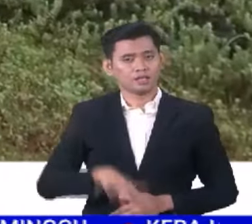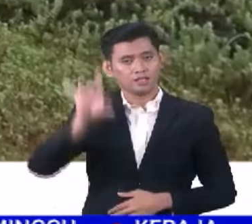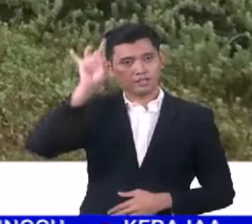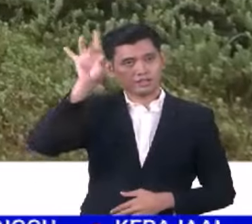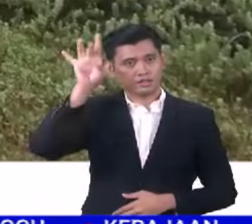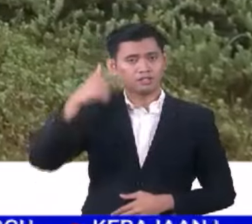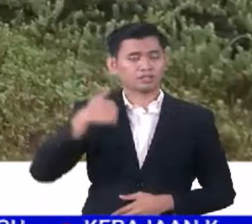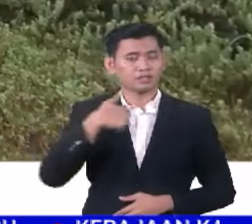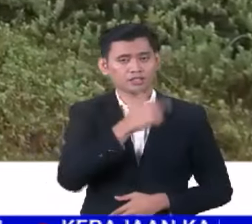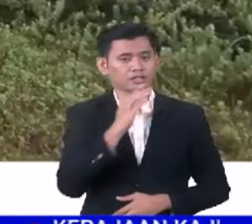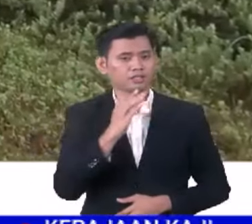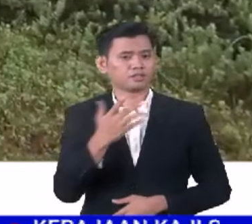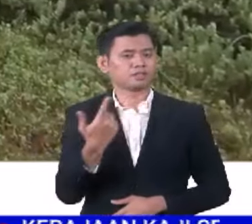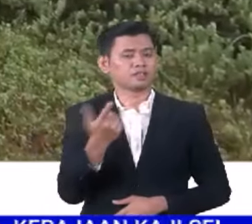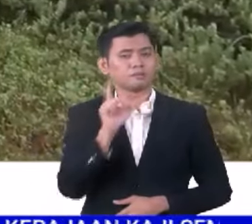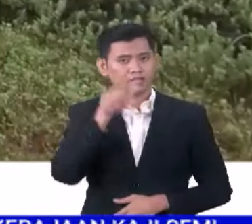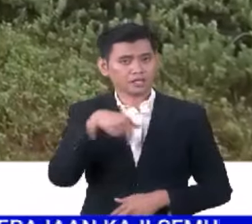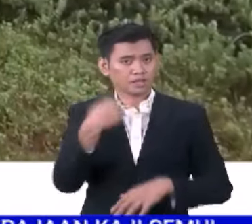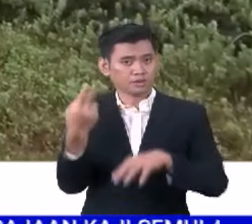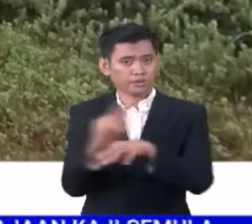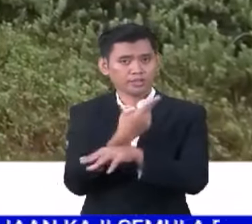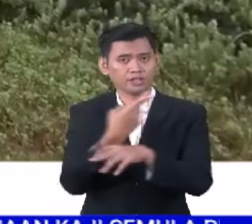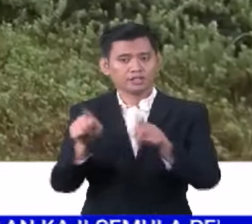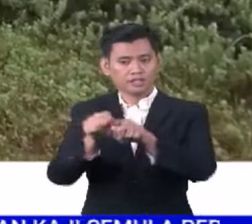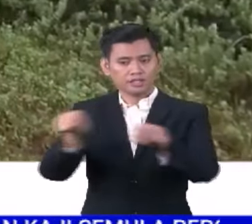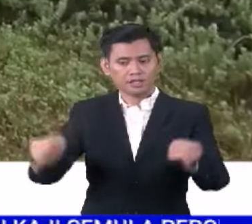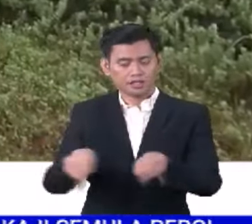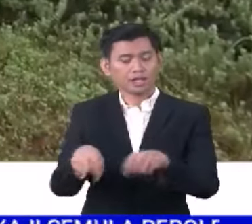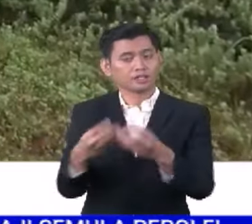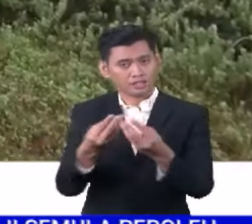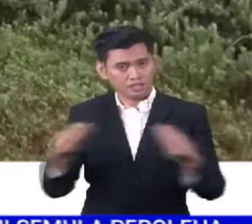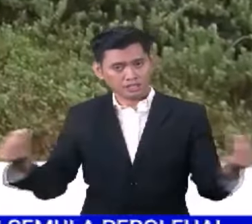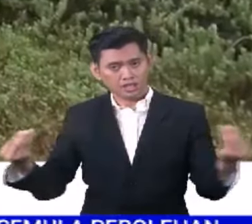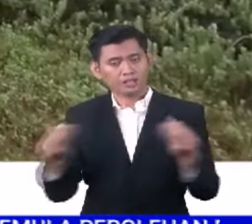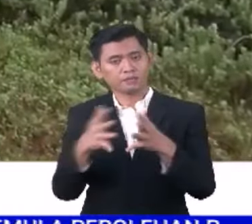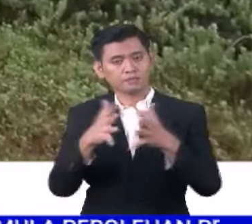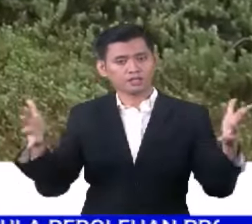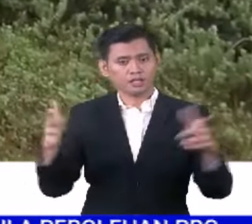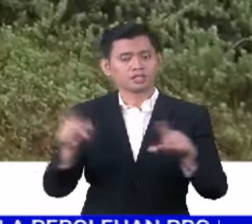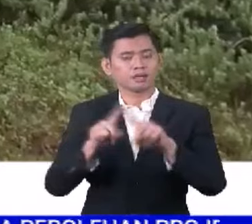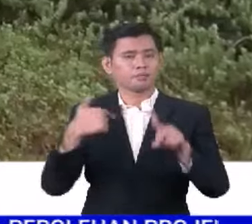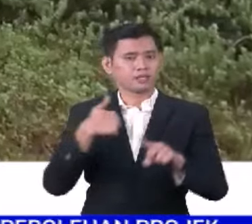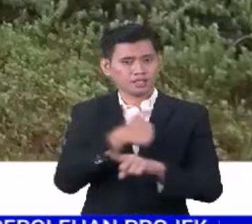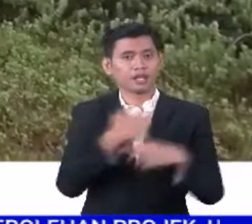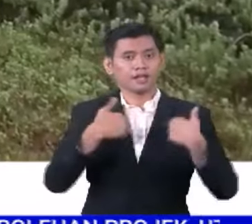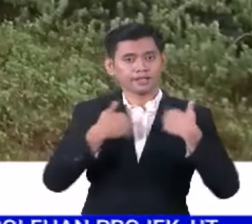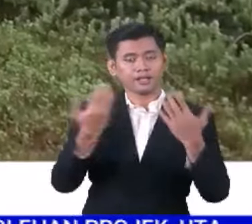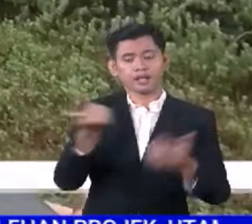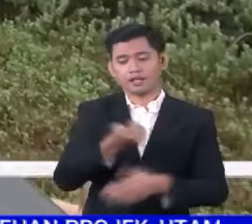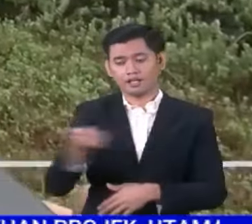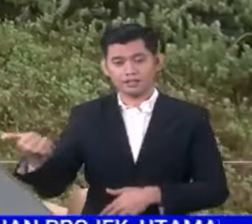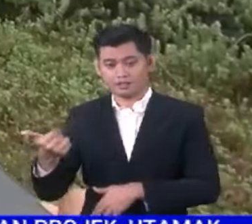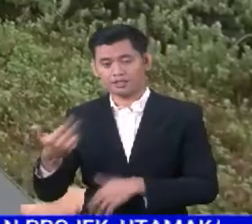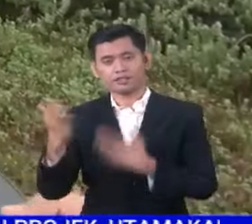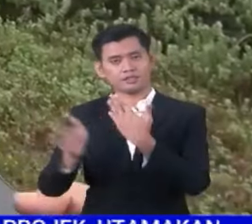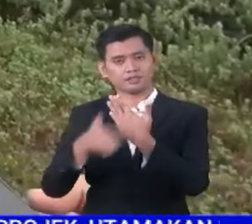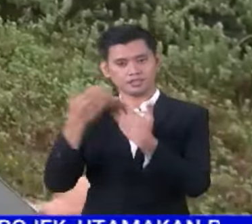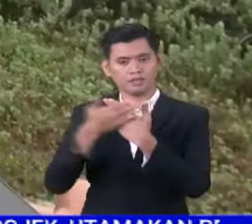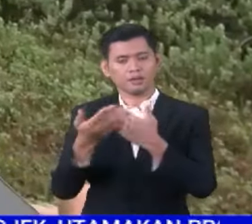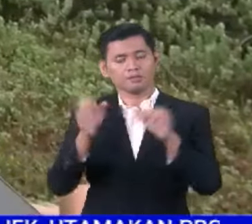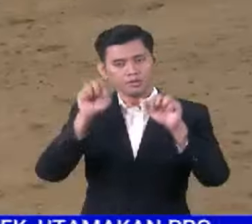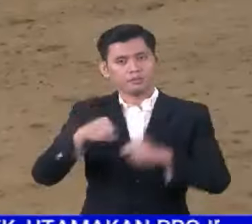mungkin ketidakpedulian Ayam dada dan kepala tanya kamu mah kamu memudahkan kecil hasil usaha anda